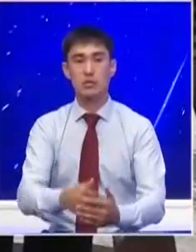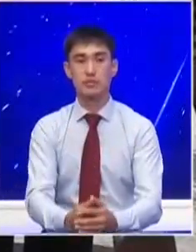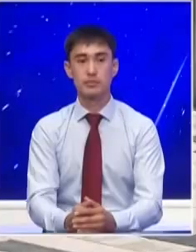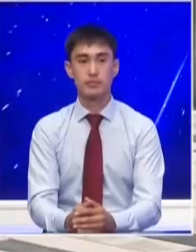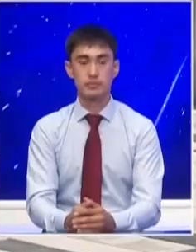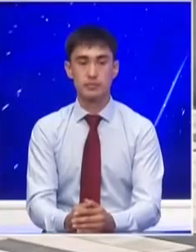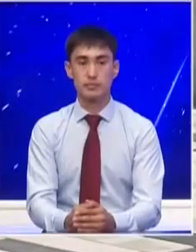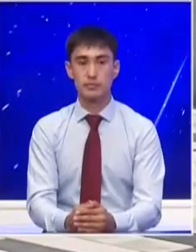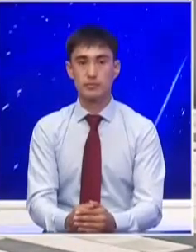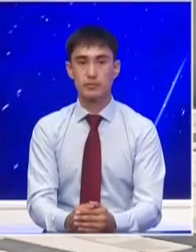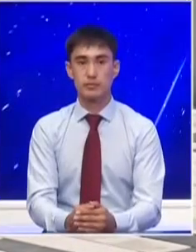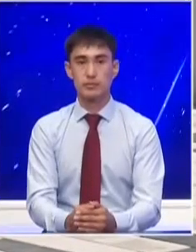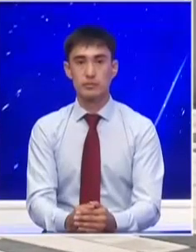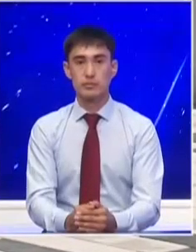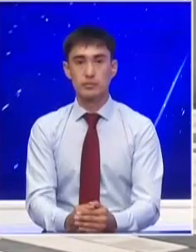района.